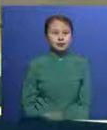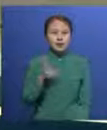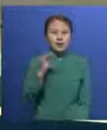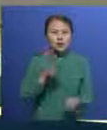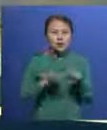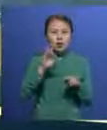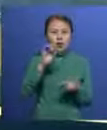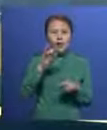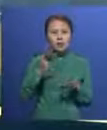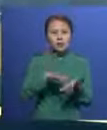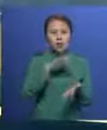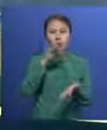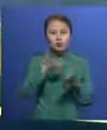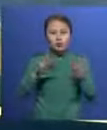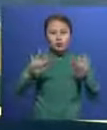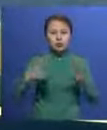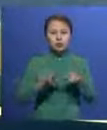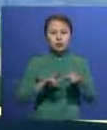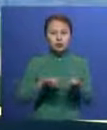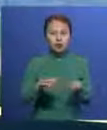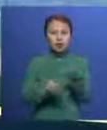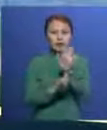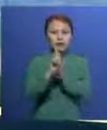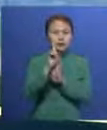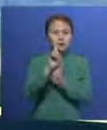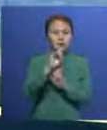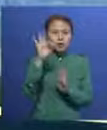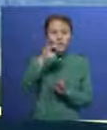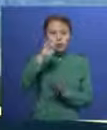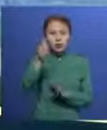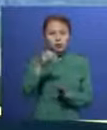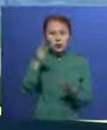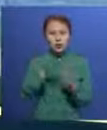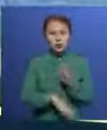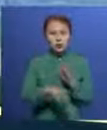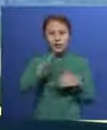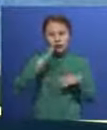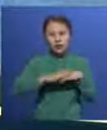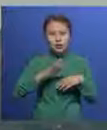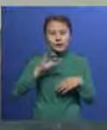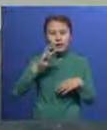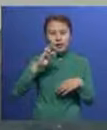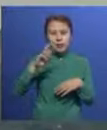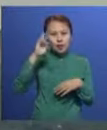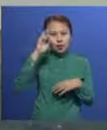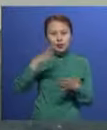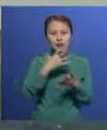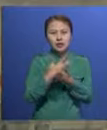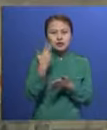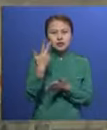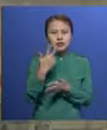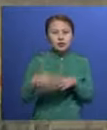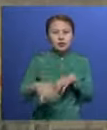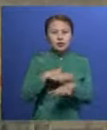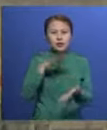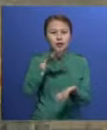Сириядағы Кабани қаласының аумағында қарулы жасақшылар мен күрттер арасындағы қарулы шайқас өршіп барады. Таяуда ислам мемлекет ұйымы мұндағы үш елді мекенді